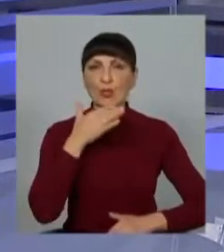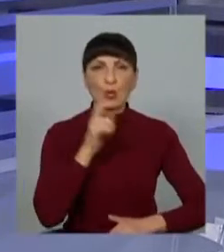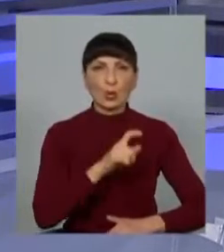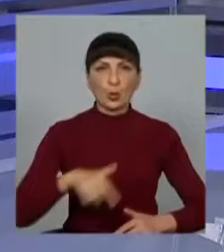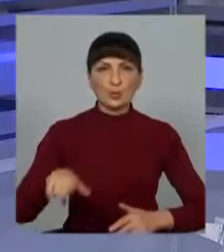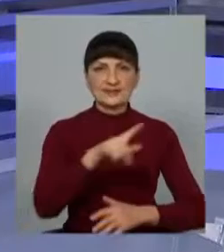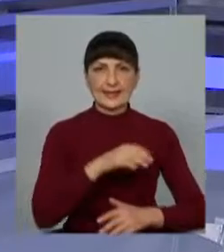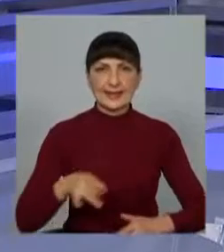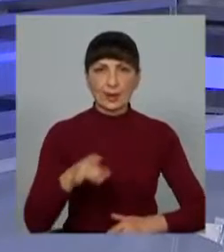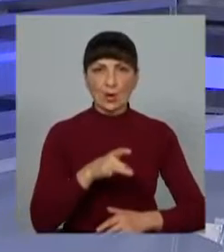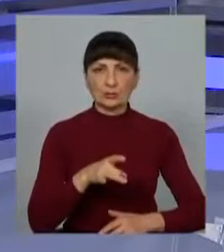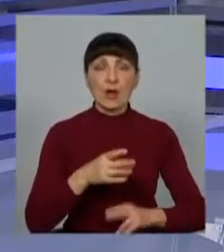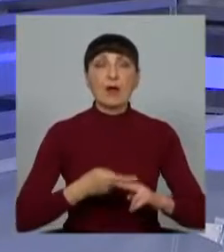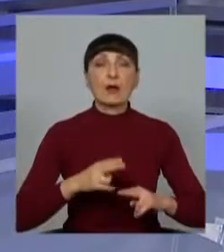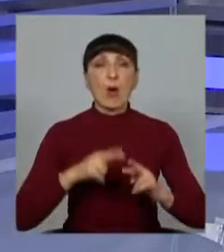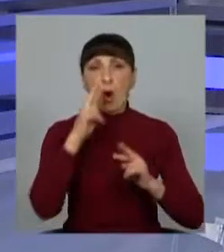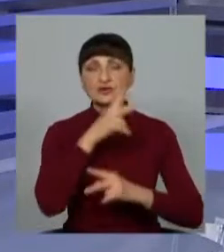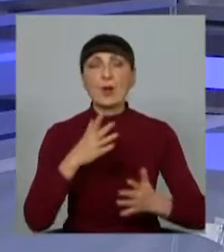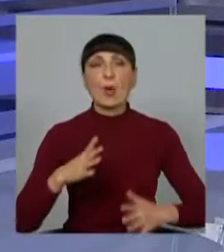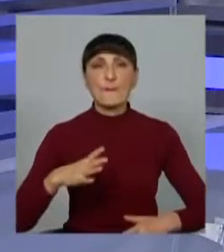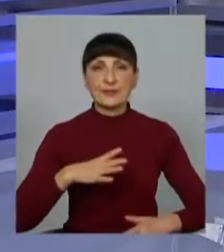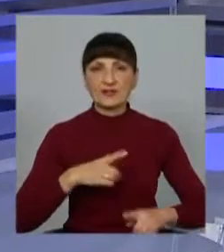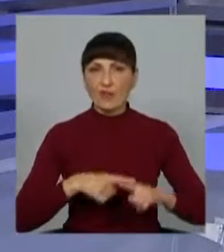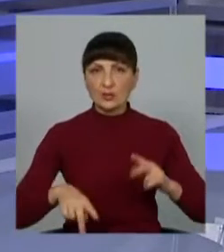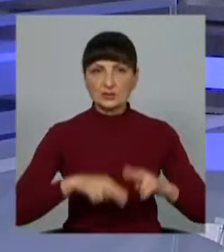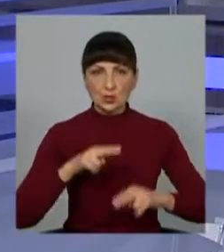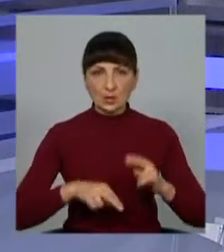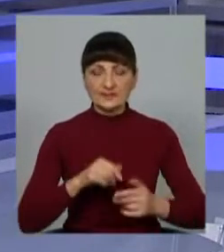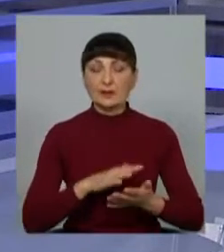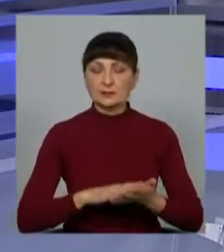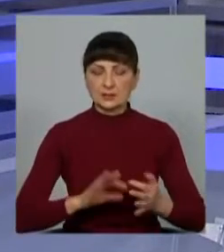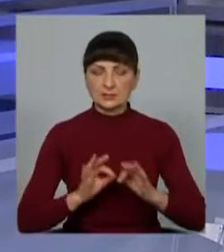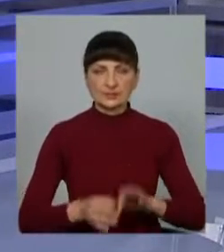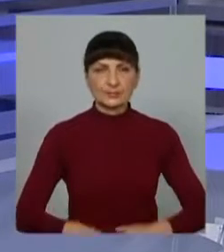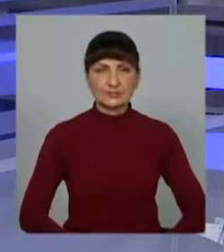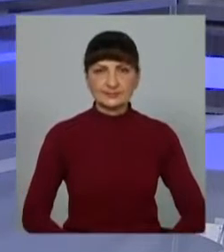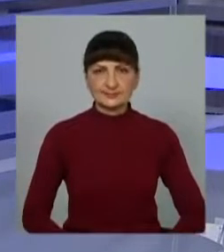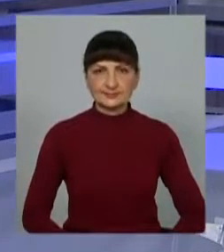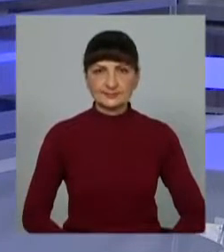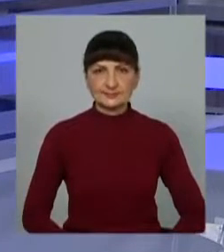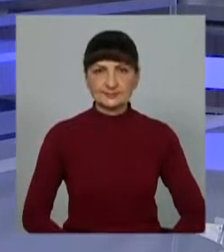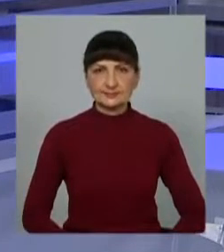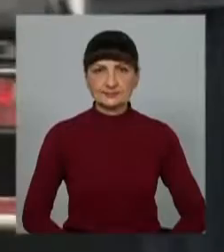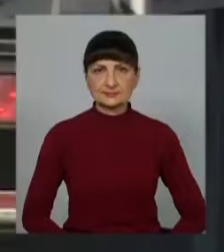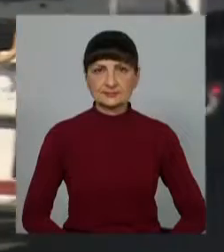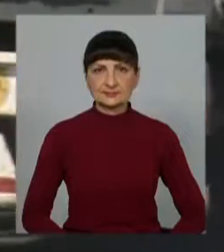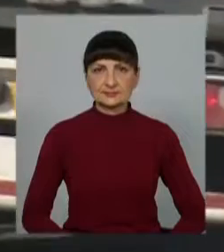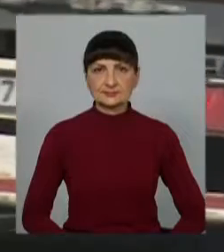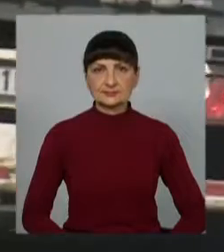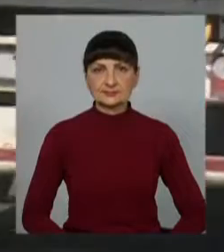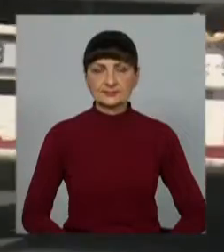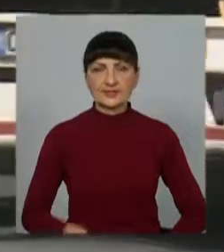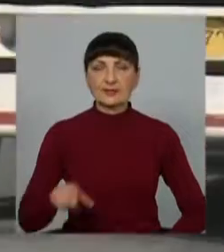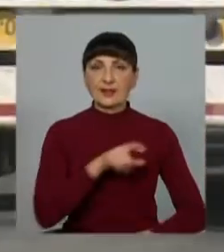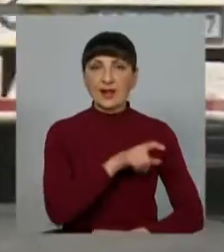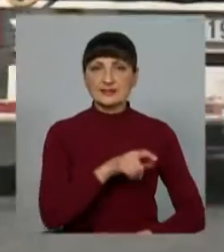жителей региона. Какие именно погрешности допущены в ходе строительства, выяснял Ануар Амангельдинов.